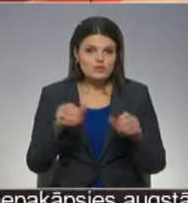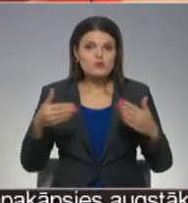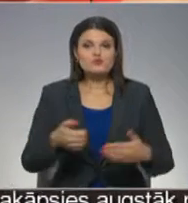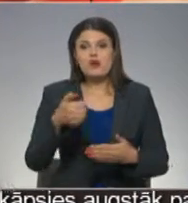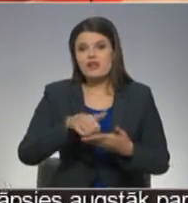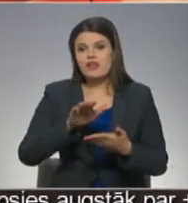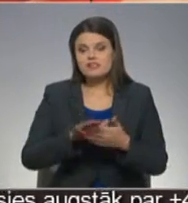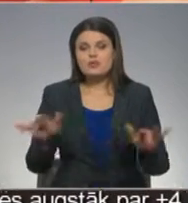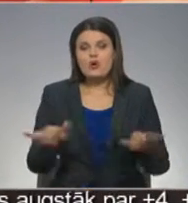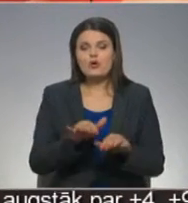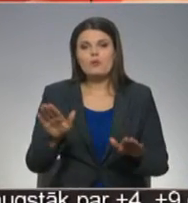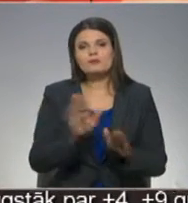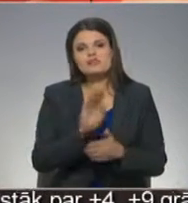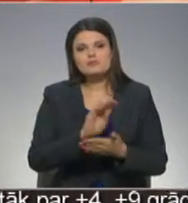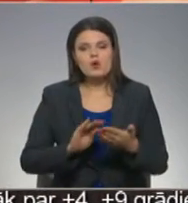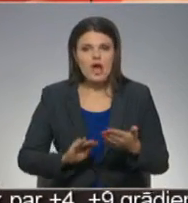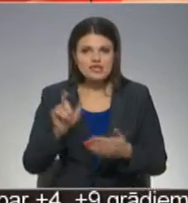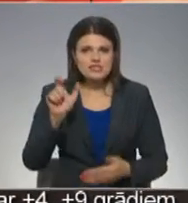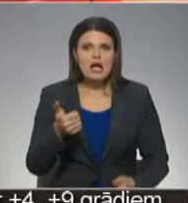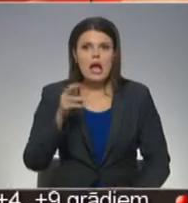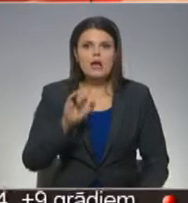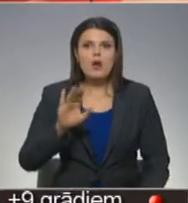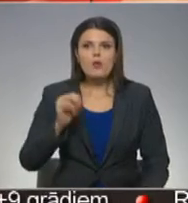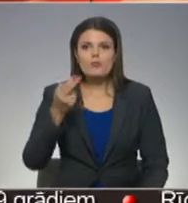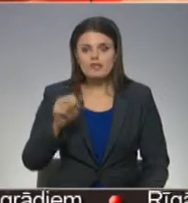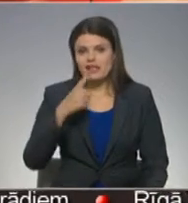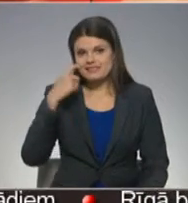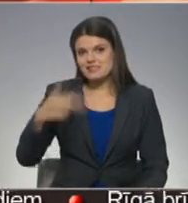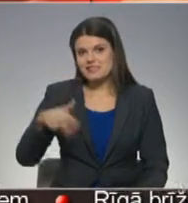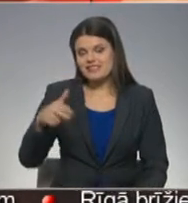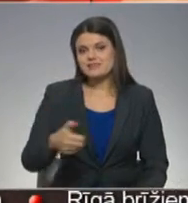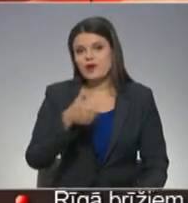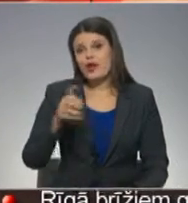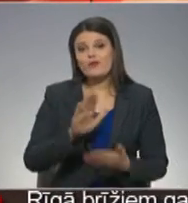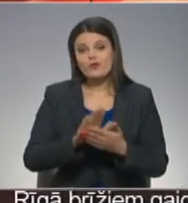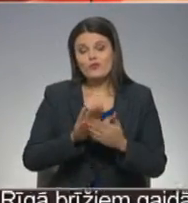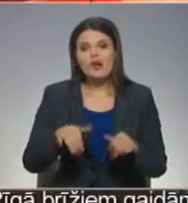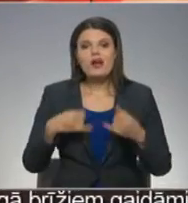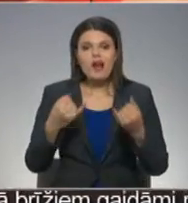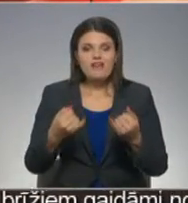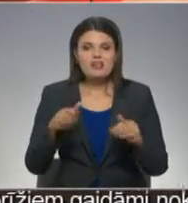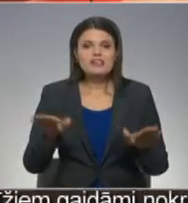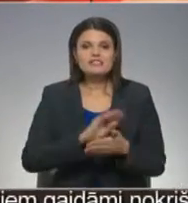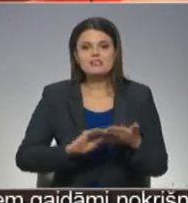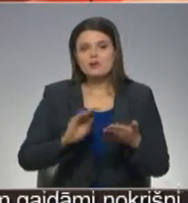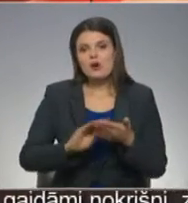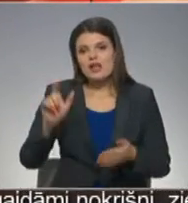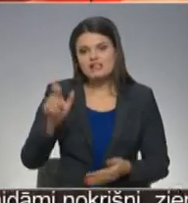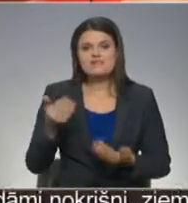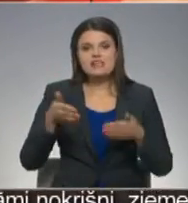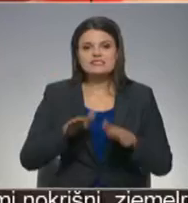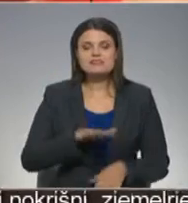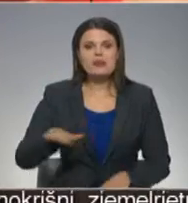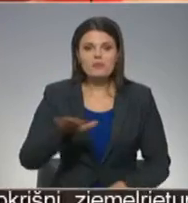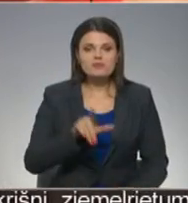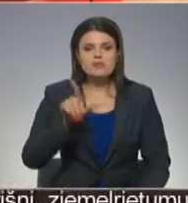Šogad atzīmē komponistu un pianistu Jēkaba Graubiņa 130. Gada dienu kā veltījums komponistam. Graubiņa dzimtajā pusē Līvānos